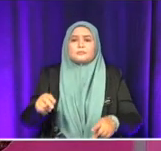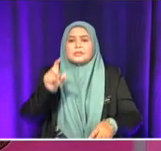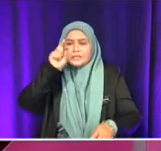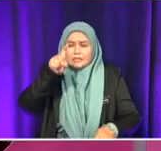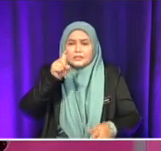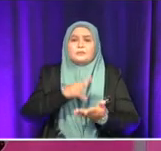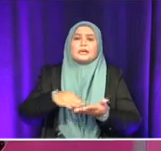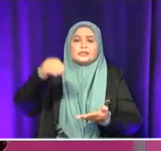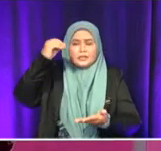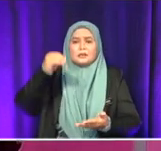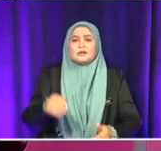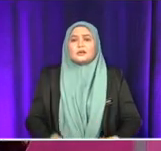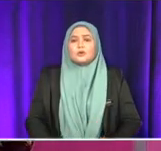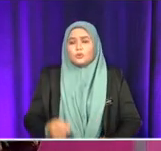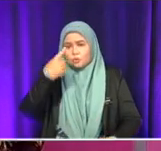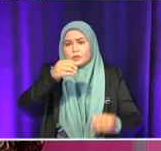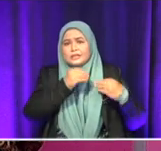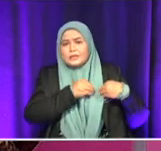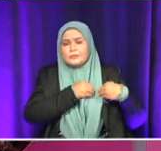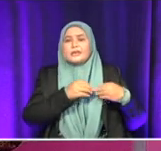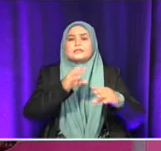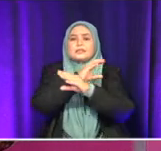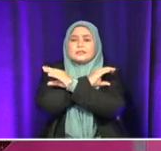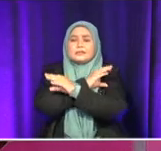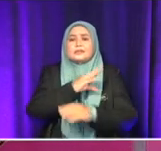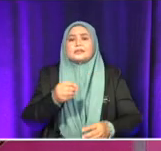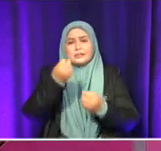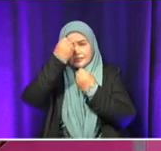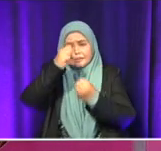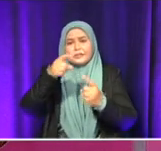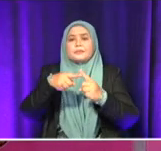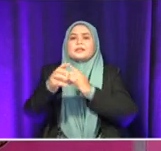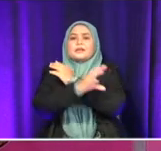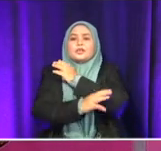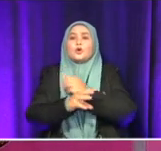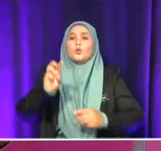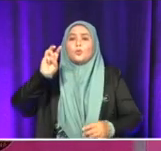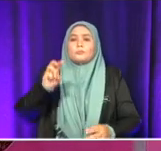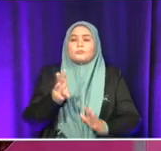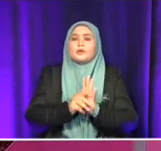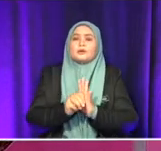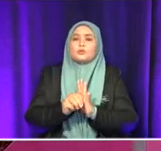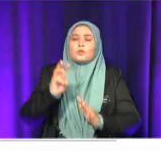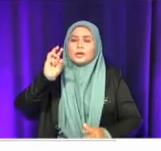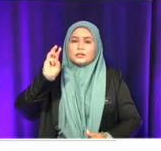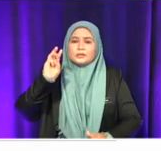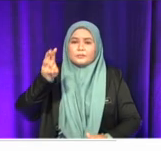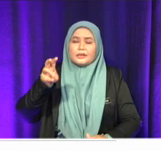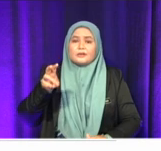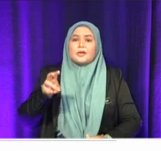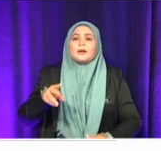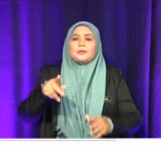jari tujuan dia menanam perasaan cinta dan setia yang kedua mewajibkan pelajaran tata